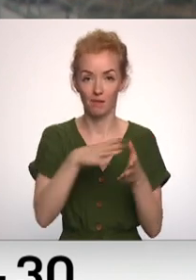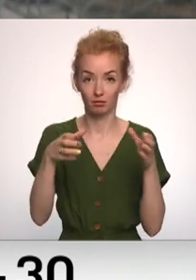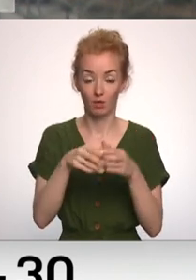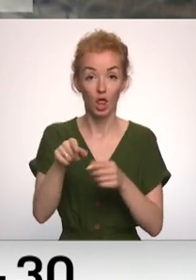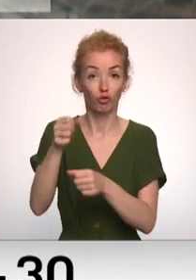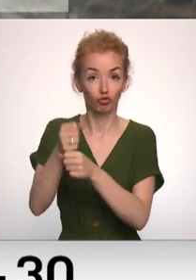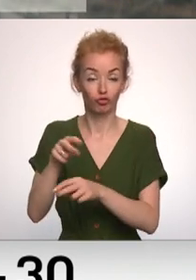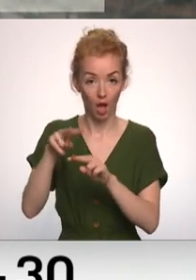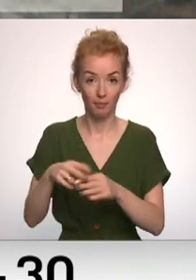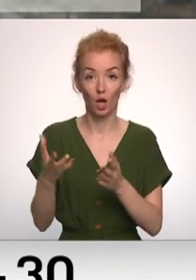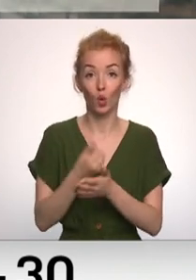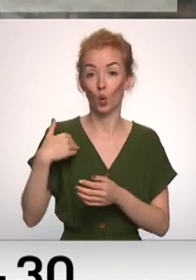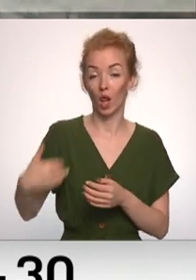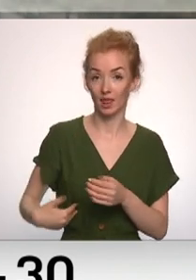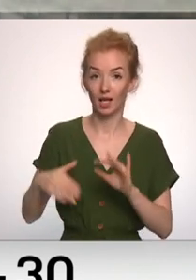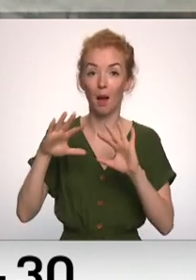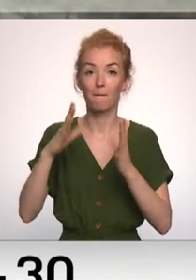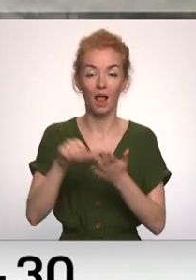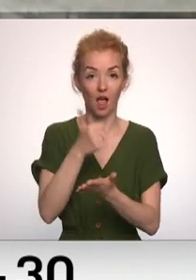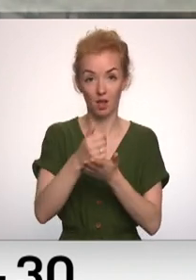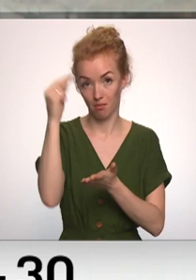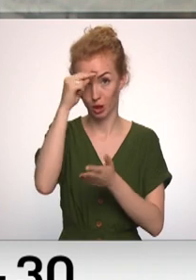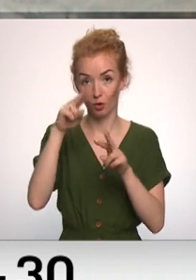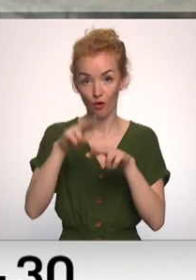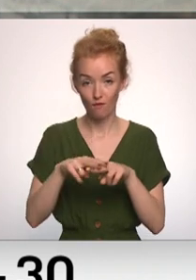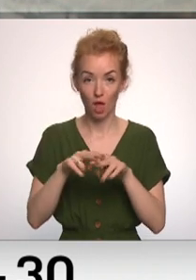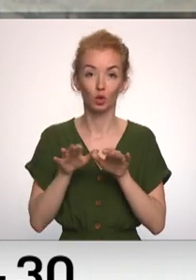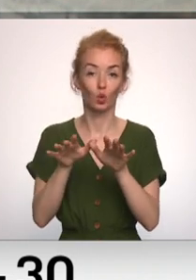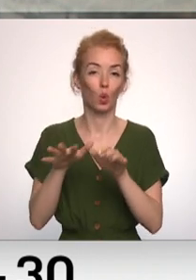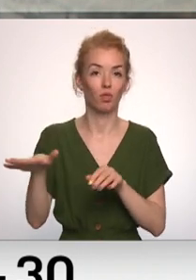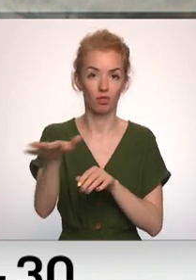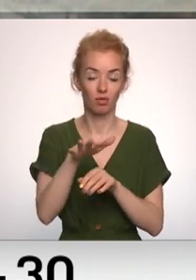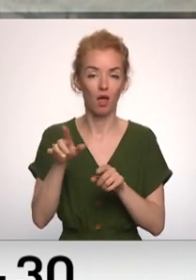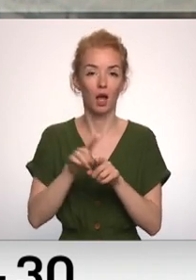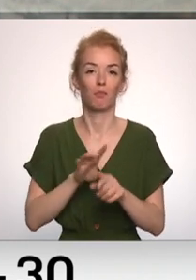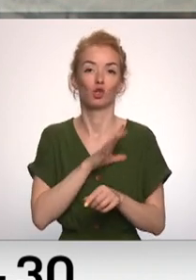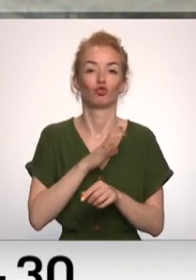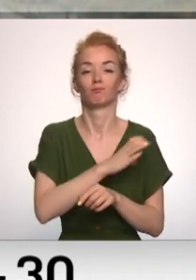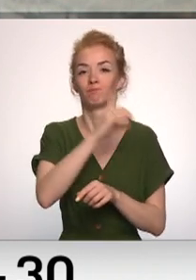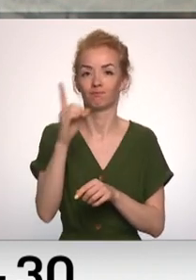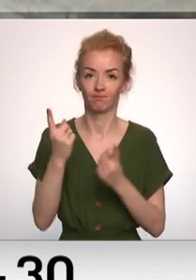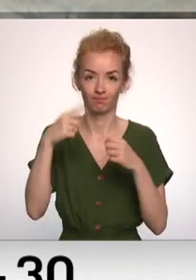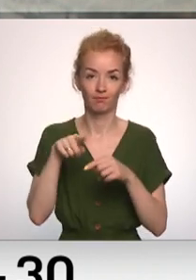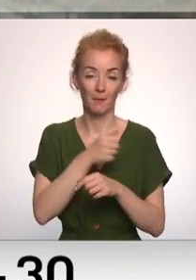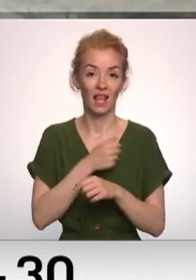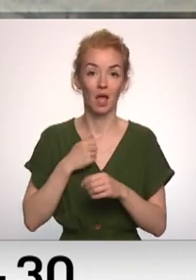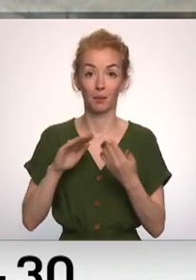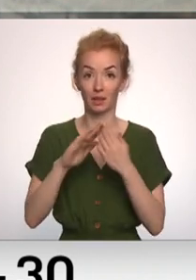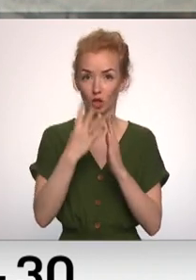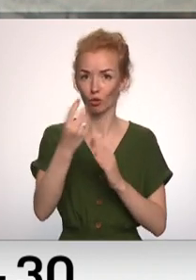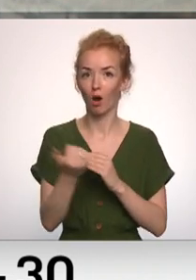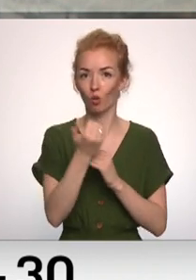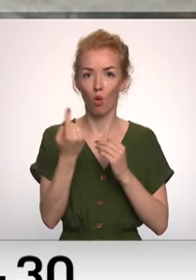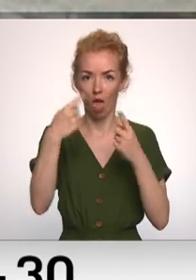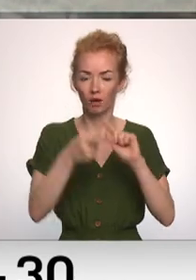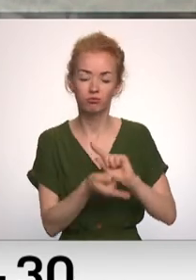štābs atrodas Kuldīgā, bet centrālā mācība vieta ir Skrundas pusē. Bijusī padomju armijas militārā pilsētiņa 4 gadu laikā